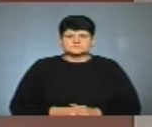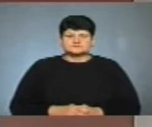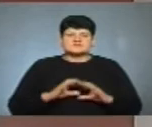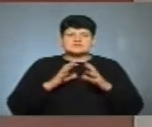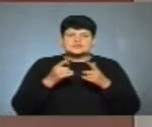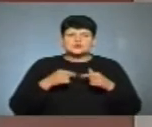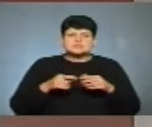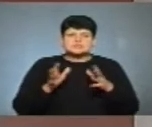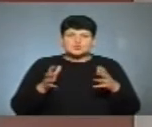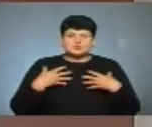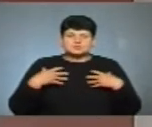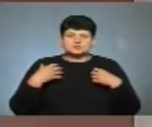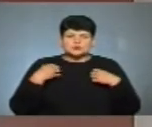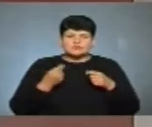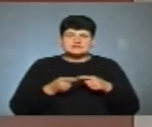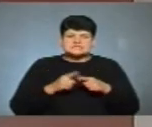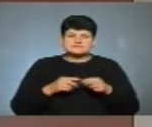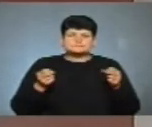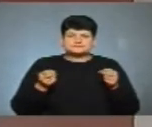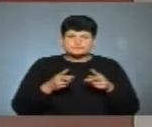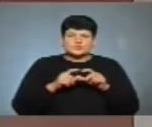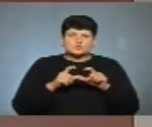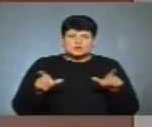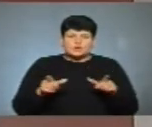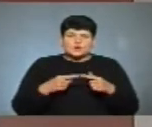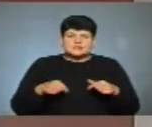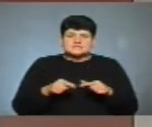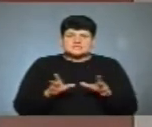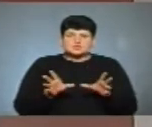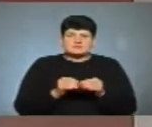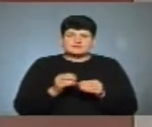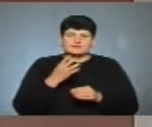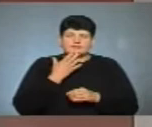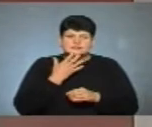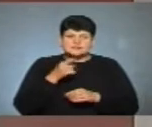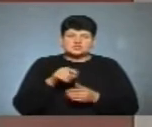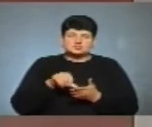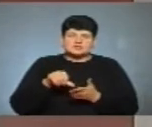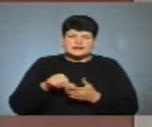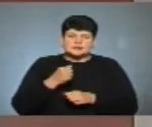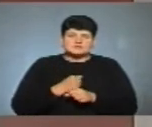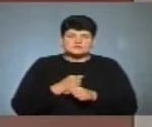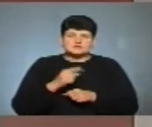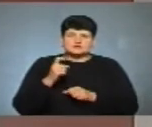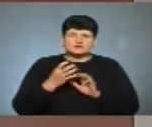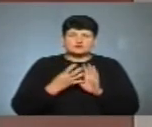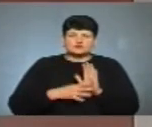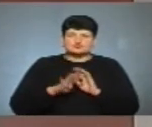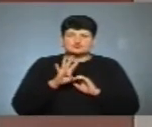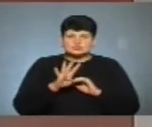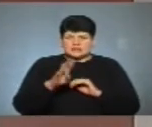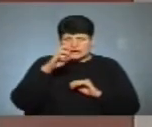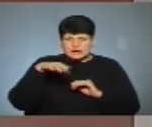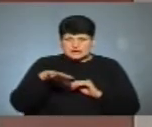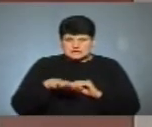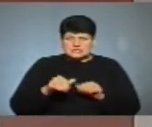Всесвітня організація охорони здоров'я – це спеціалізована установа Організації Об'єднаних Націй. Її члени працюють у 194